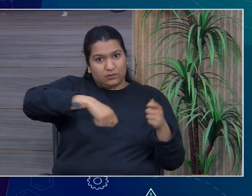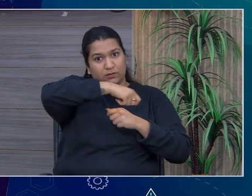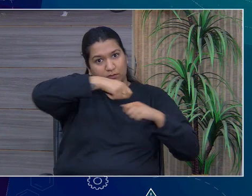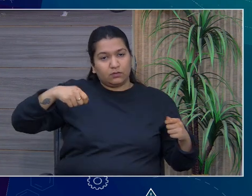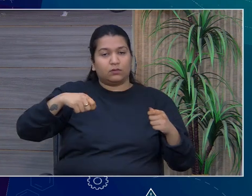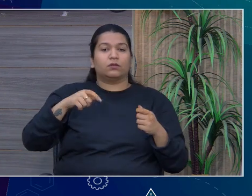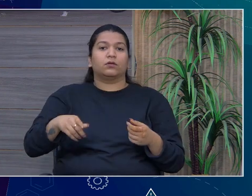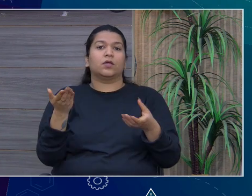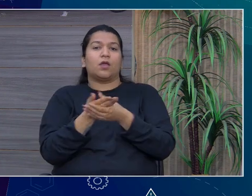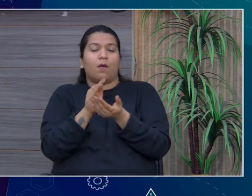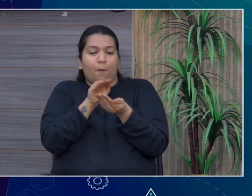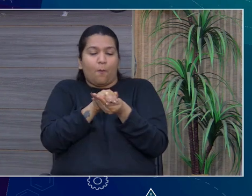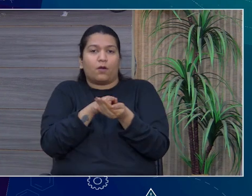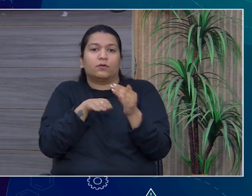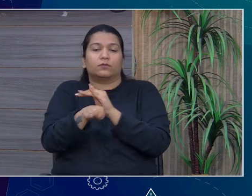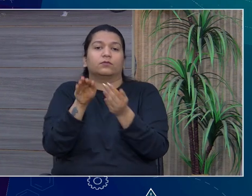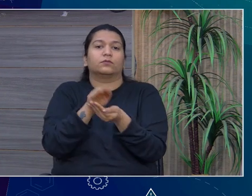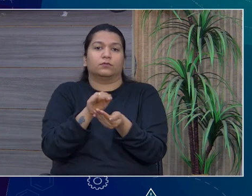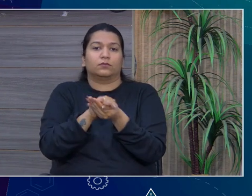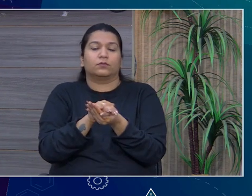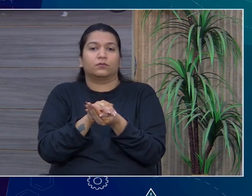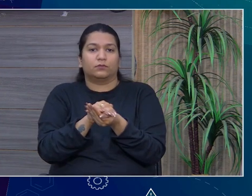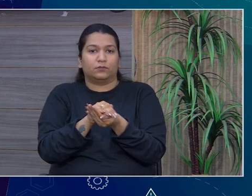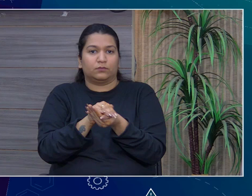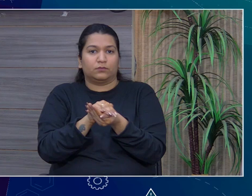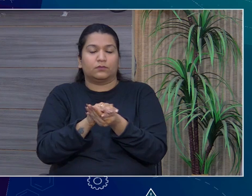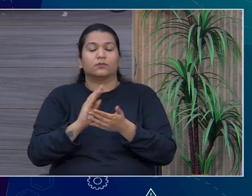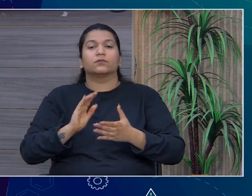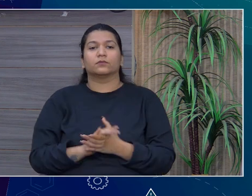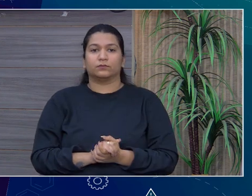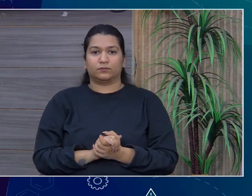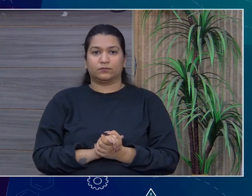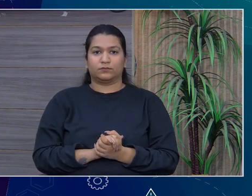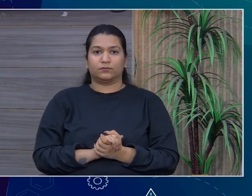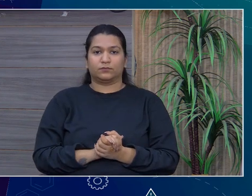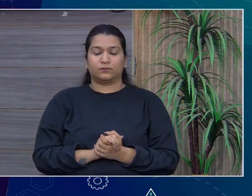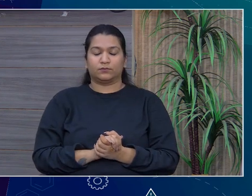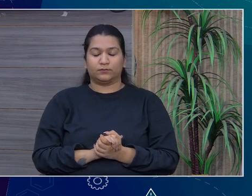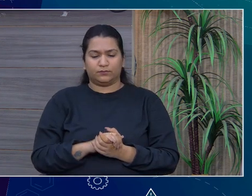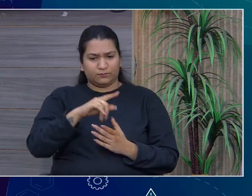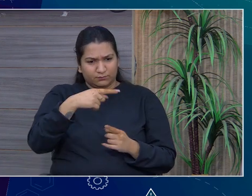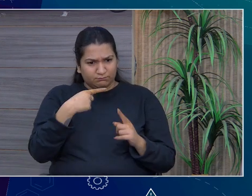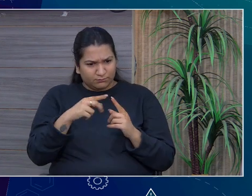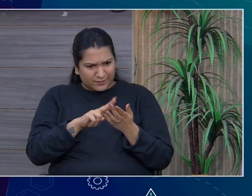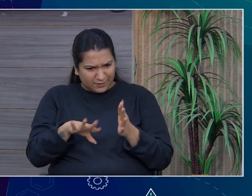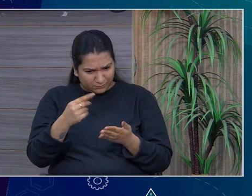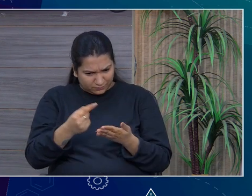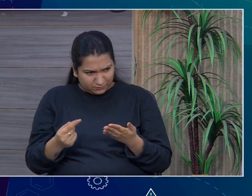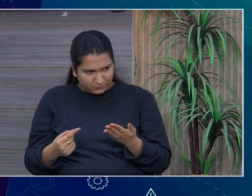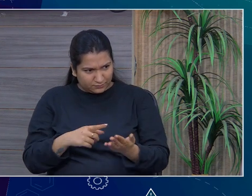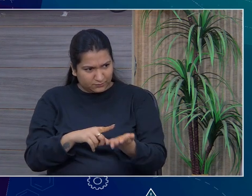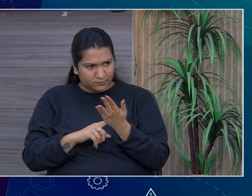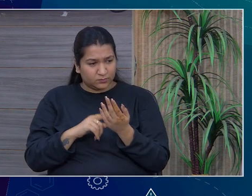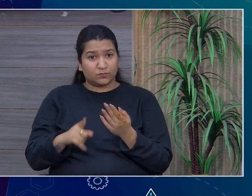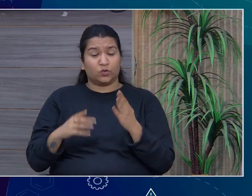के सेफली रख दिया जाता था ताकि वो थोड़े टाइम तक स्टे कर पाएं। तो देखिए आपने काफ़ी नेचुरल तरीके का प्रकार बताया है,